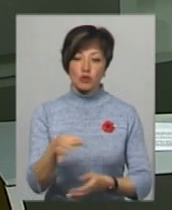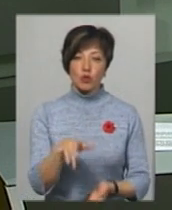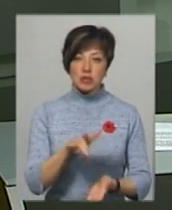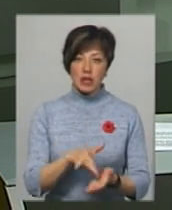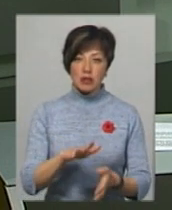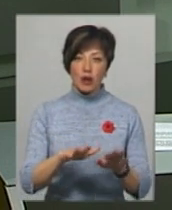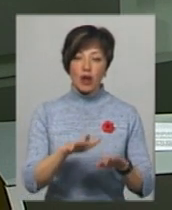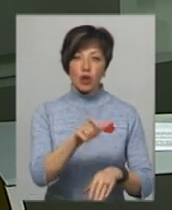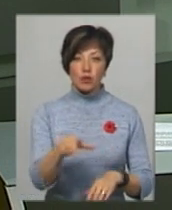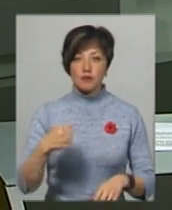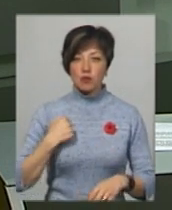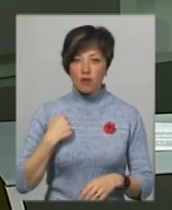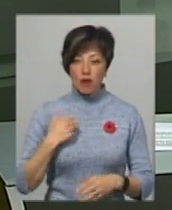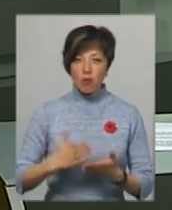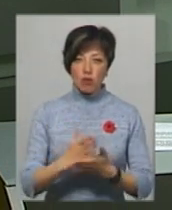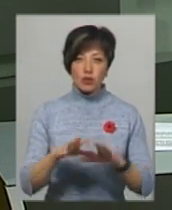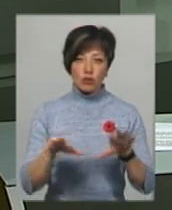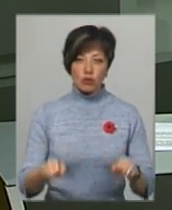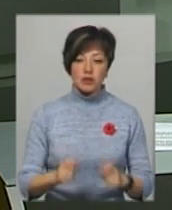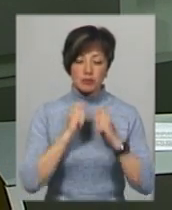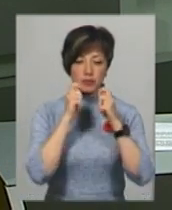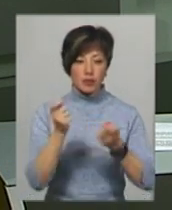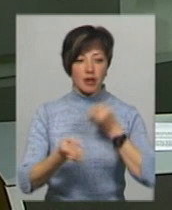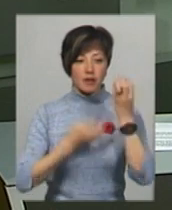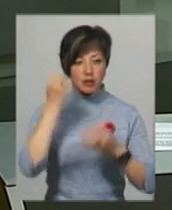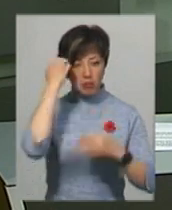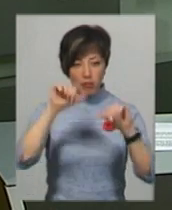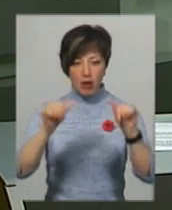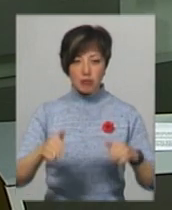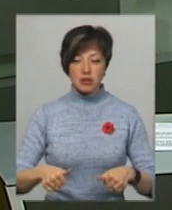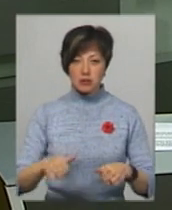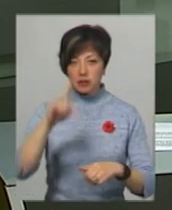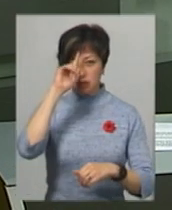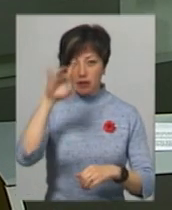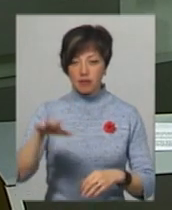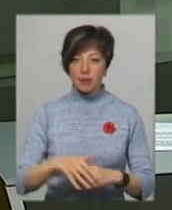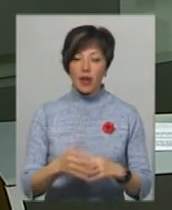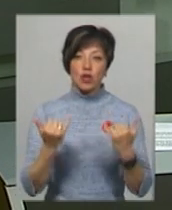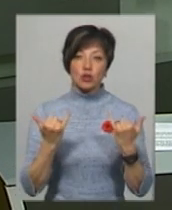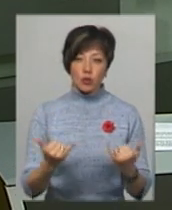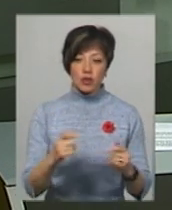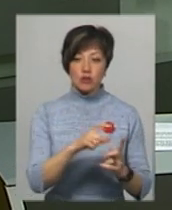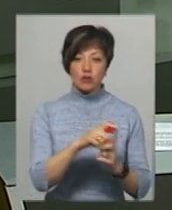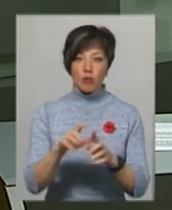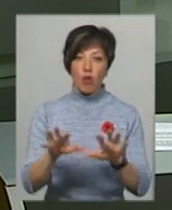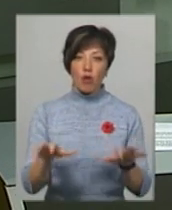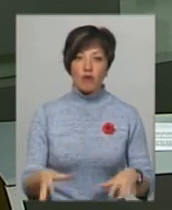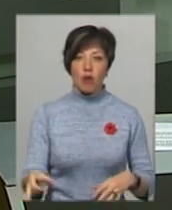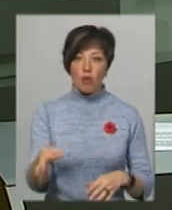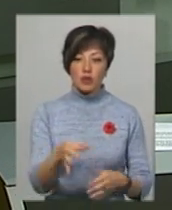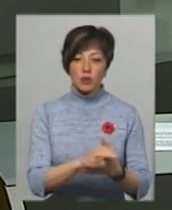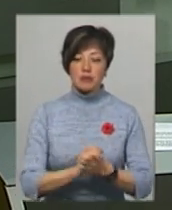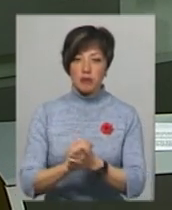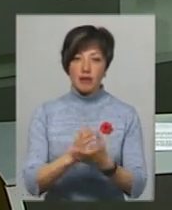центру містяни, військові та посадовці поклали квіти до пам'ятників та меморіалу слави. Сьогодні, за словами голови обласної